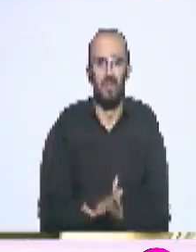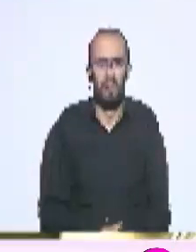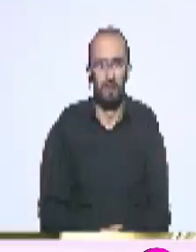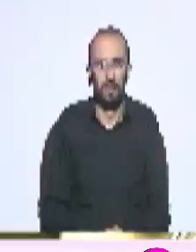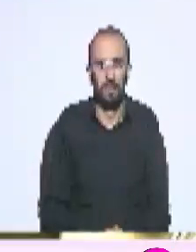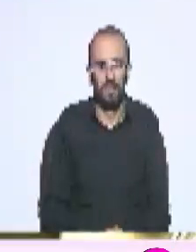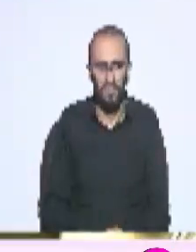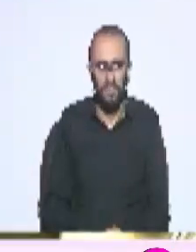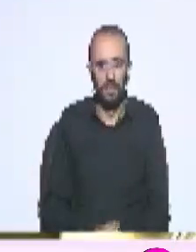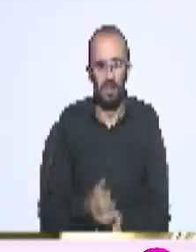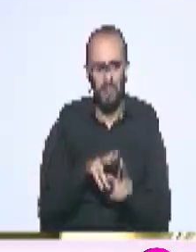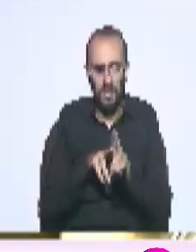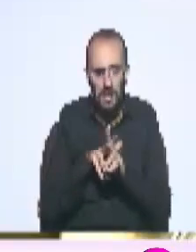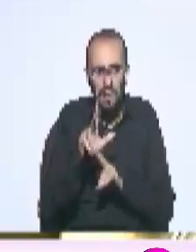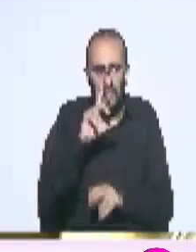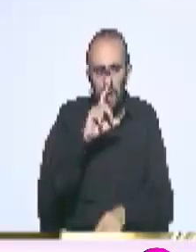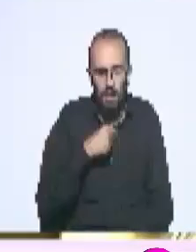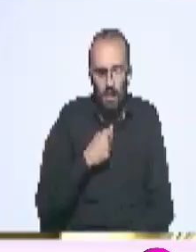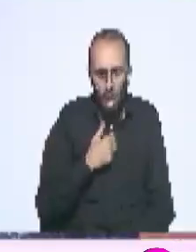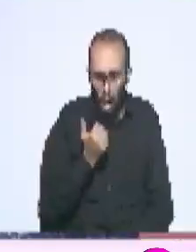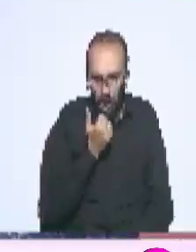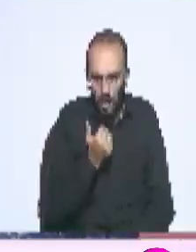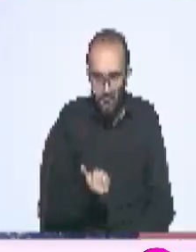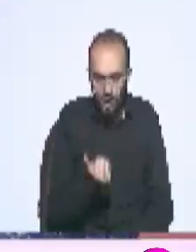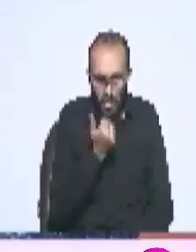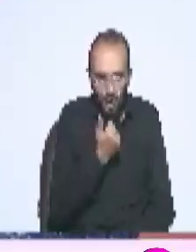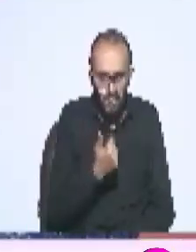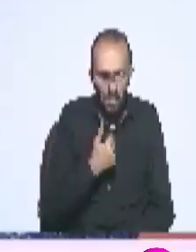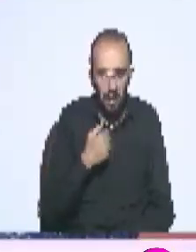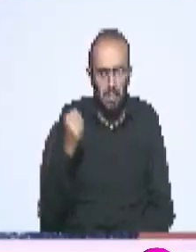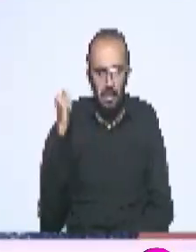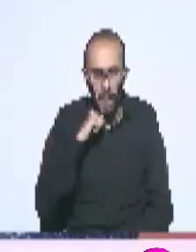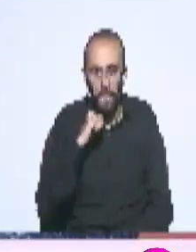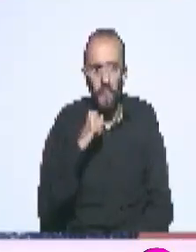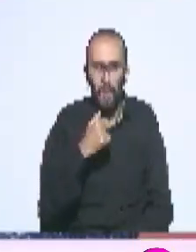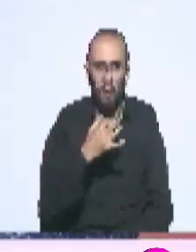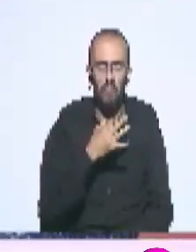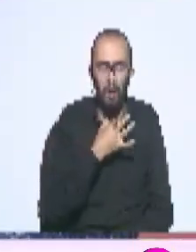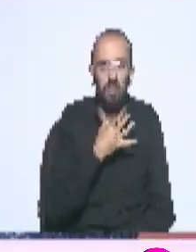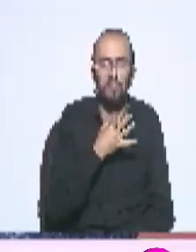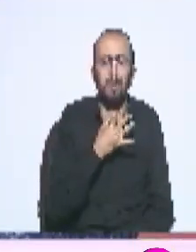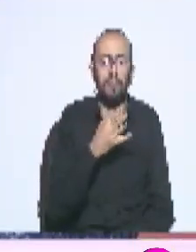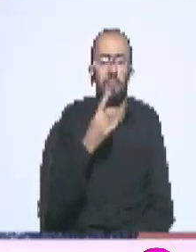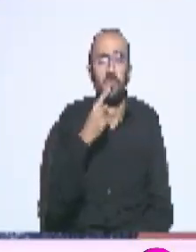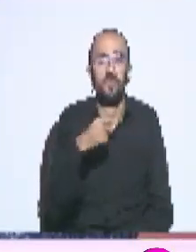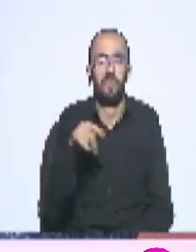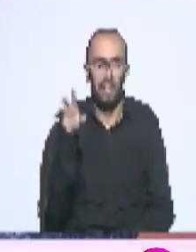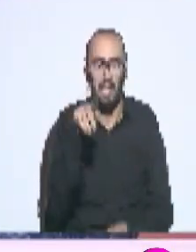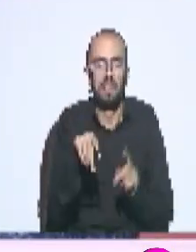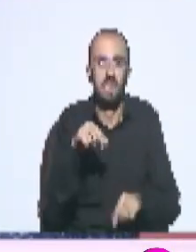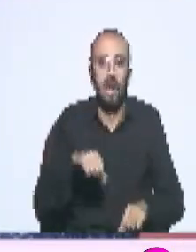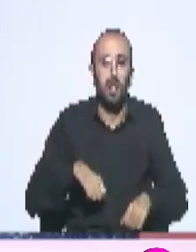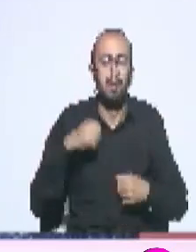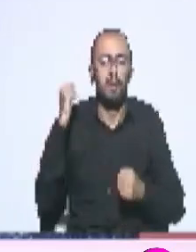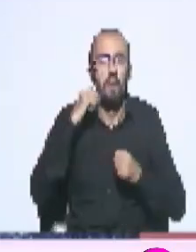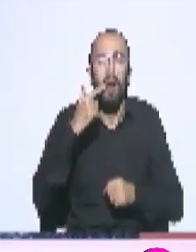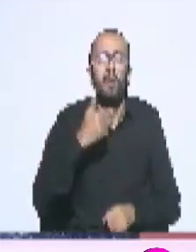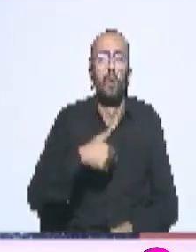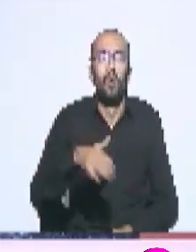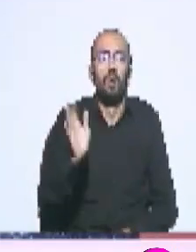الذات والشعور بالذب الشعور بالذنب نوعين في ناس عايشين هم بالشعور بالذنب